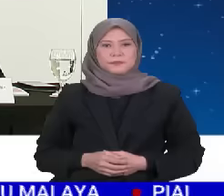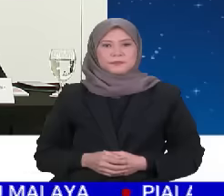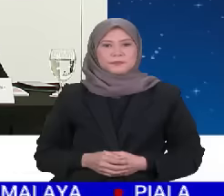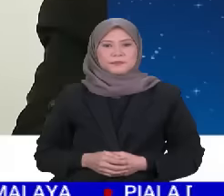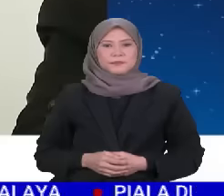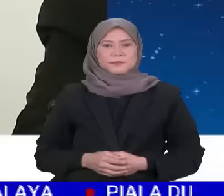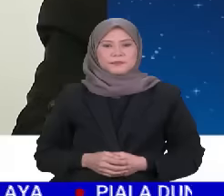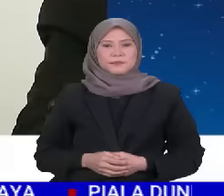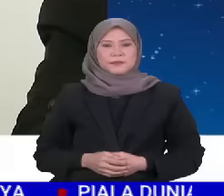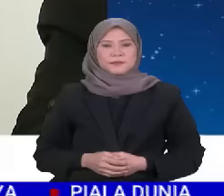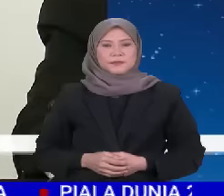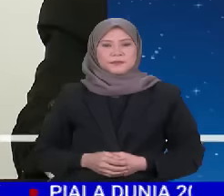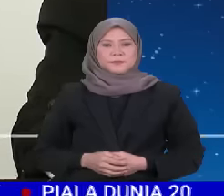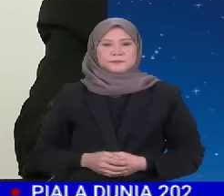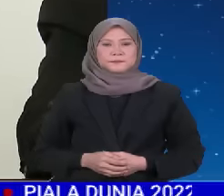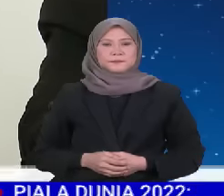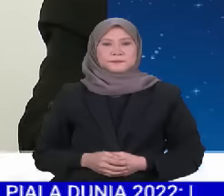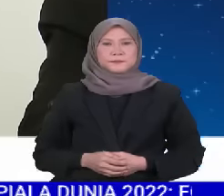pilih